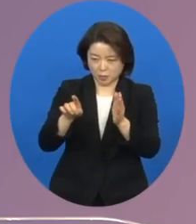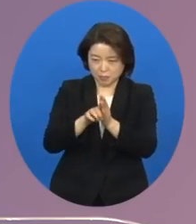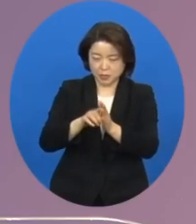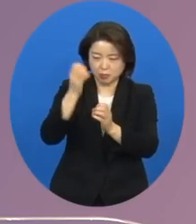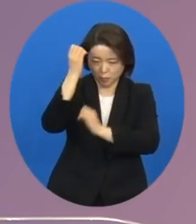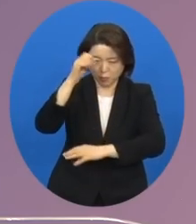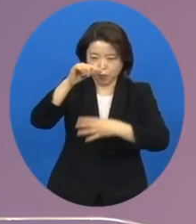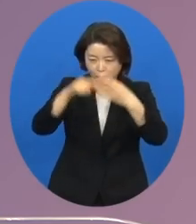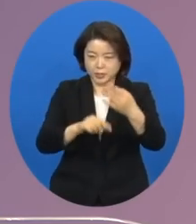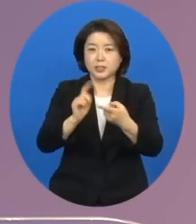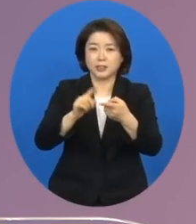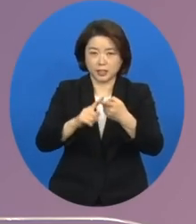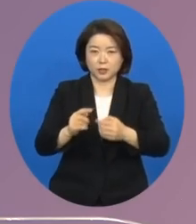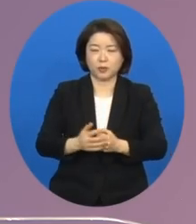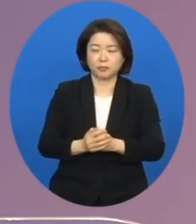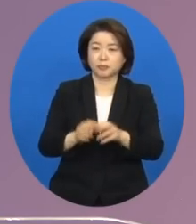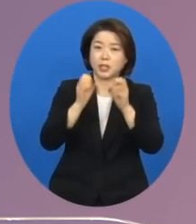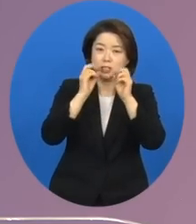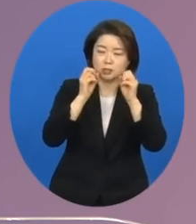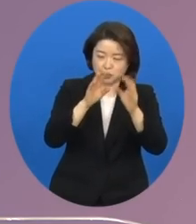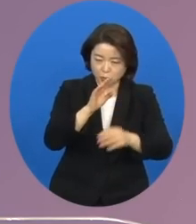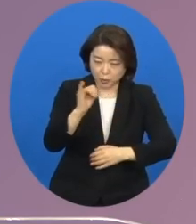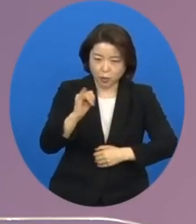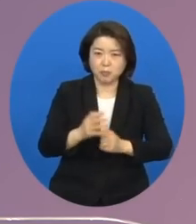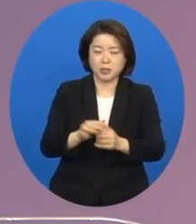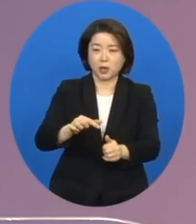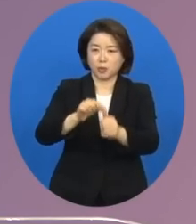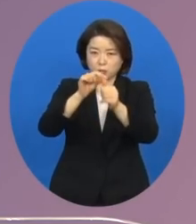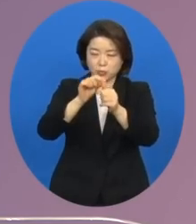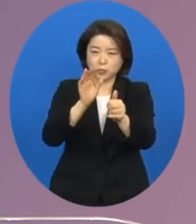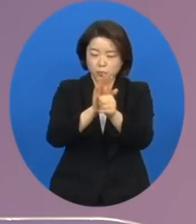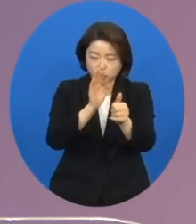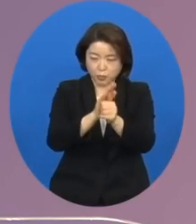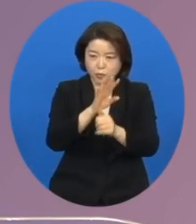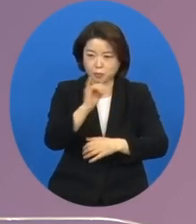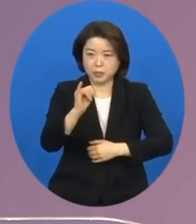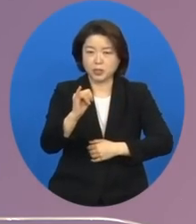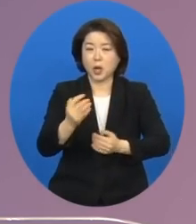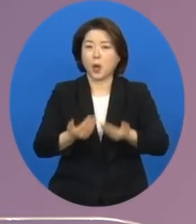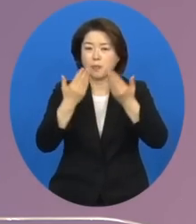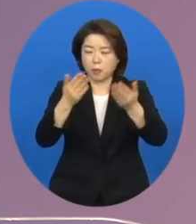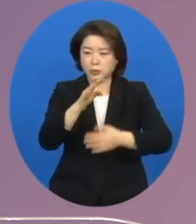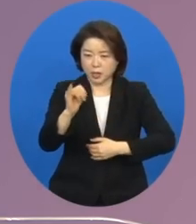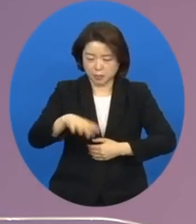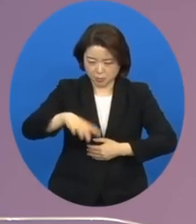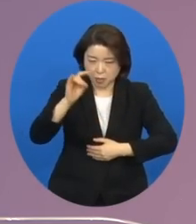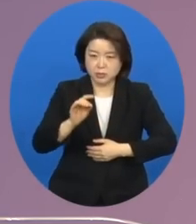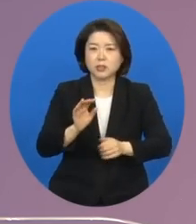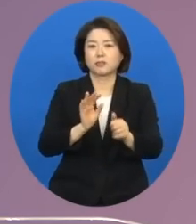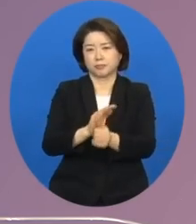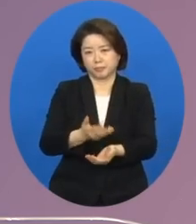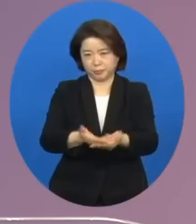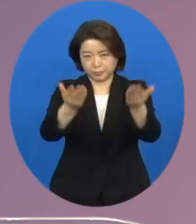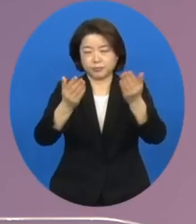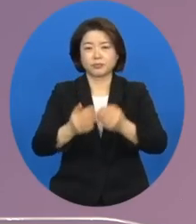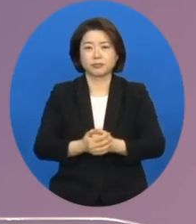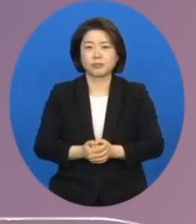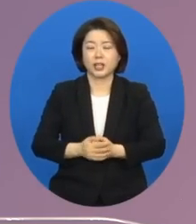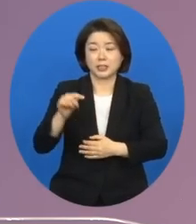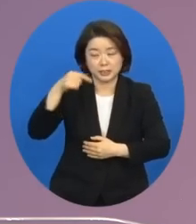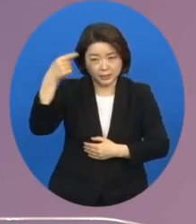하겠습니다 선교비 구셉이 봉사비 가장 우선 지출합니다 그리고